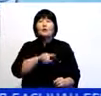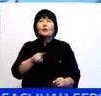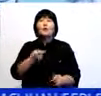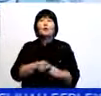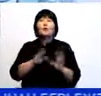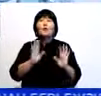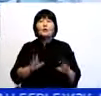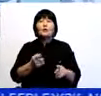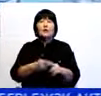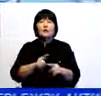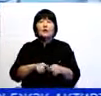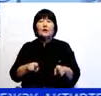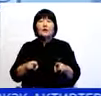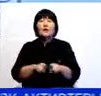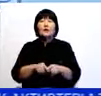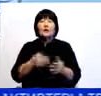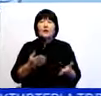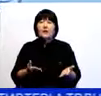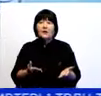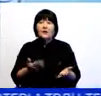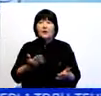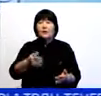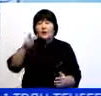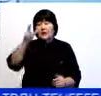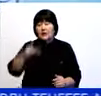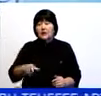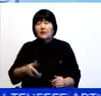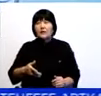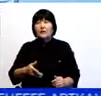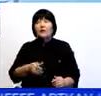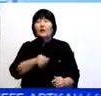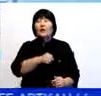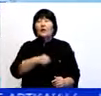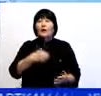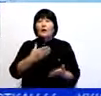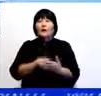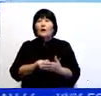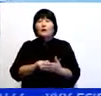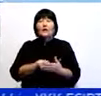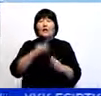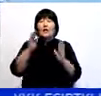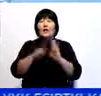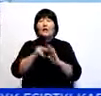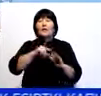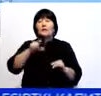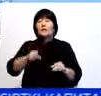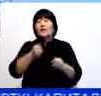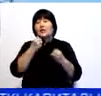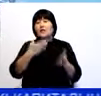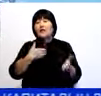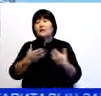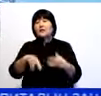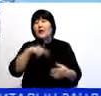тек 3 миллион еді ғой, сондай жігіт еді. Өзінің қарамағында қызметкерлерге өте жақсы қарайды